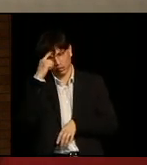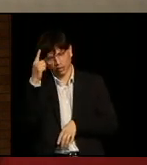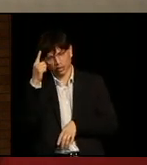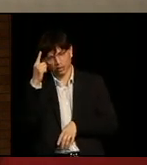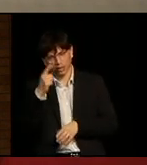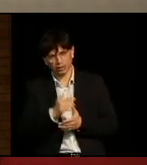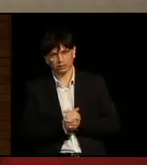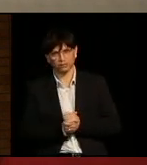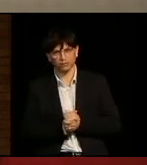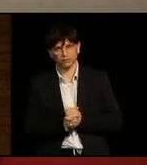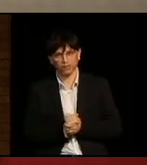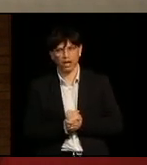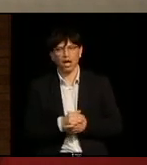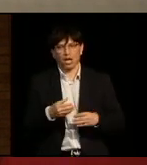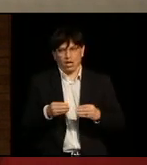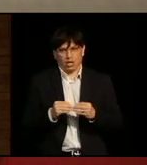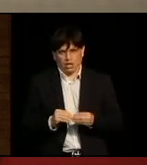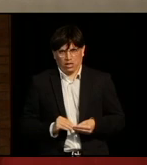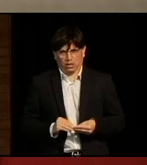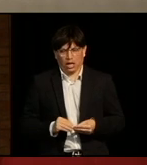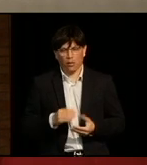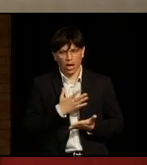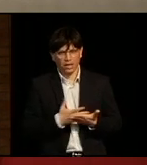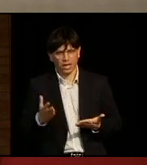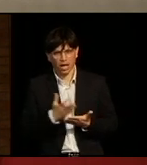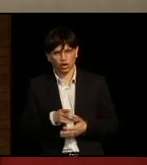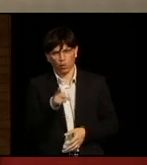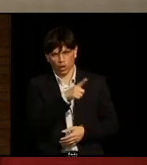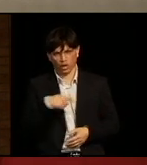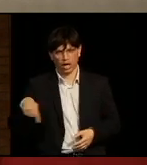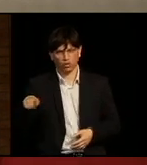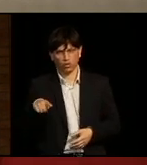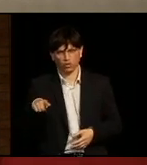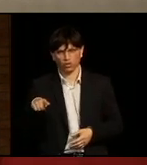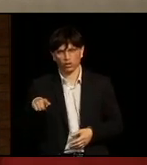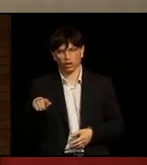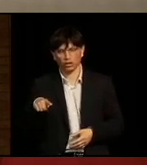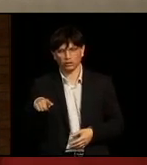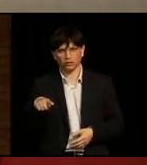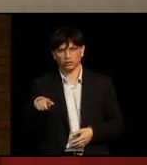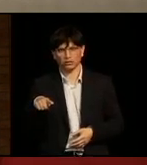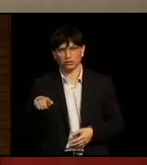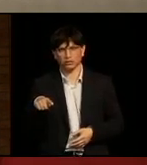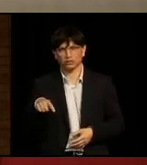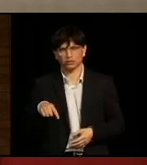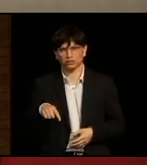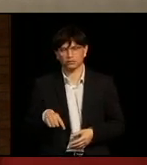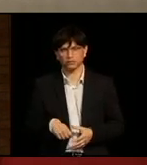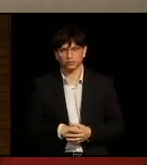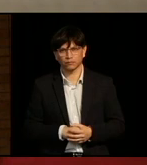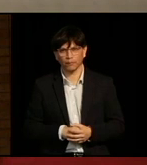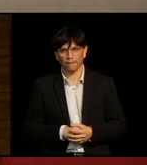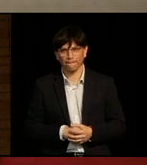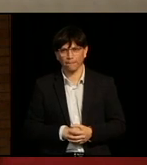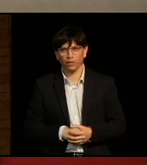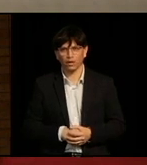e il tema della dell'analisi della nostra cultura cioè dell'influenza che la nostra cultura ha